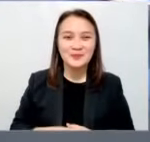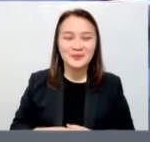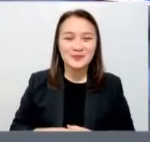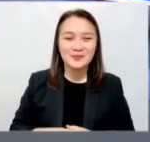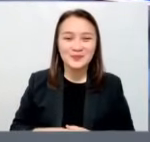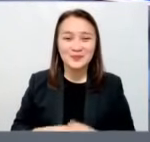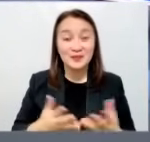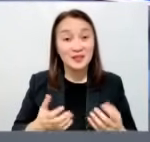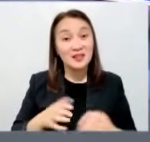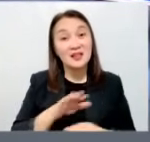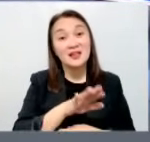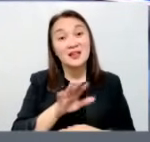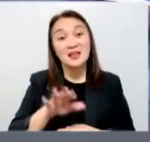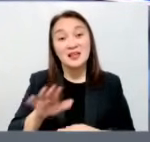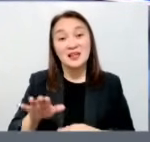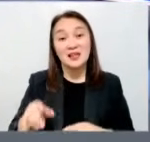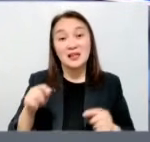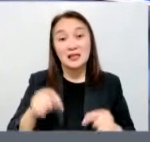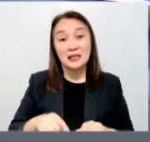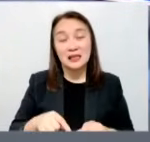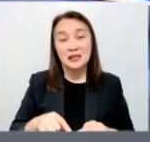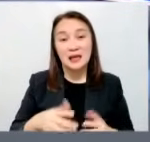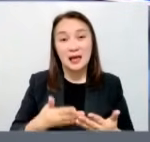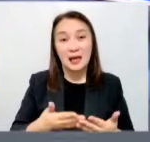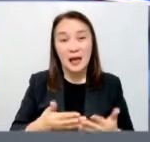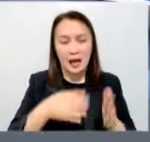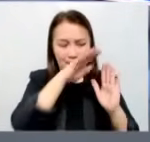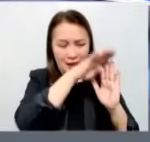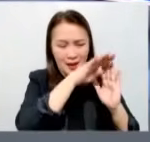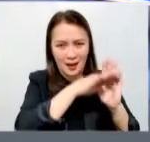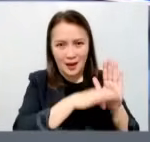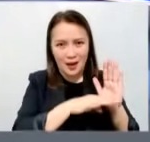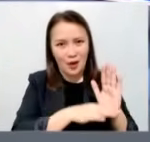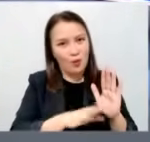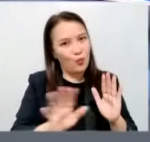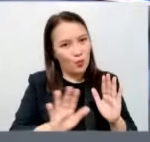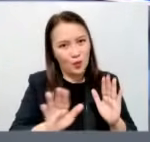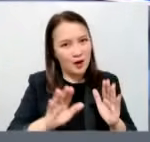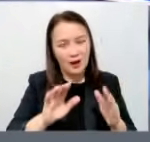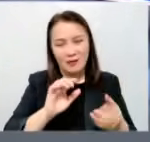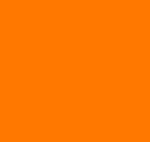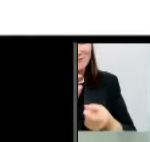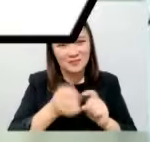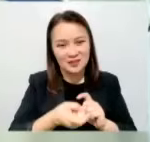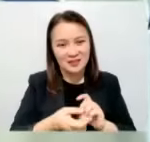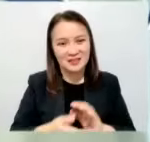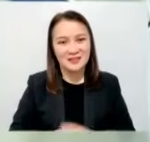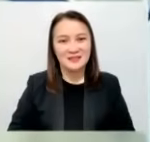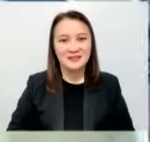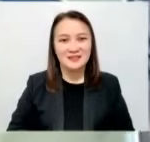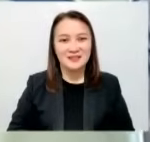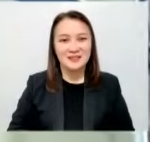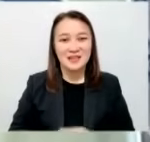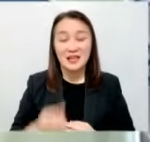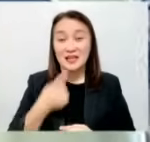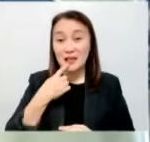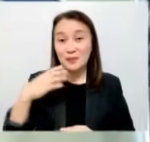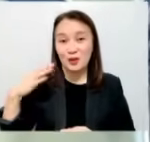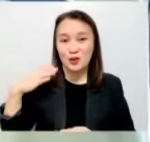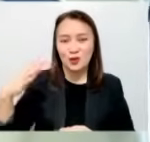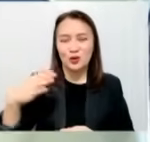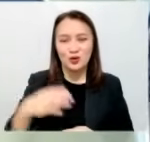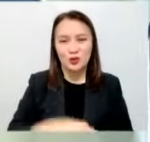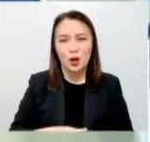kahit natama ng ilang injuries ang lineup ng Gilas Pilipinas, walang magbabago sa 12-man pool. Sabi ni Coach Tim Cohn,